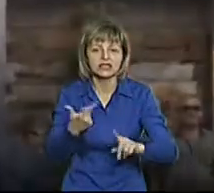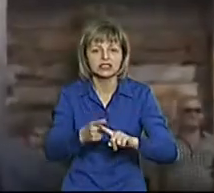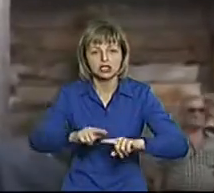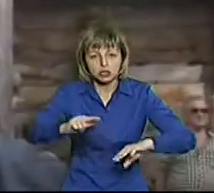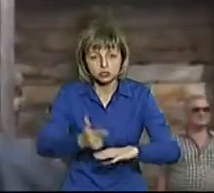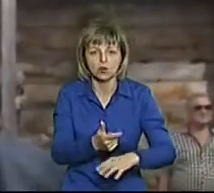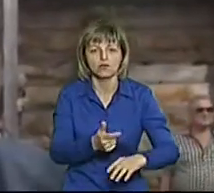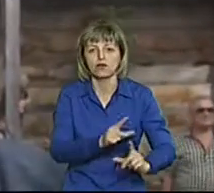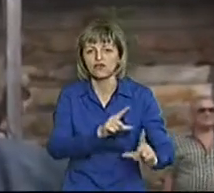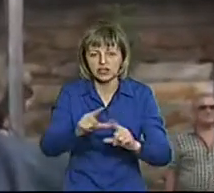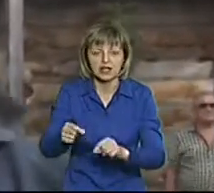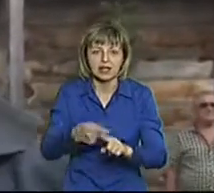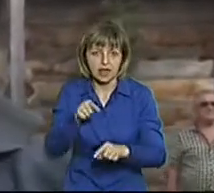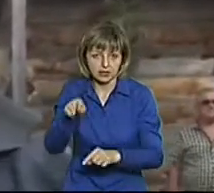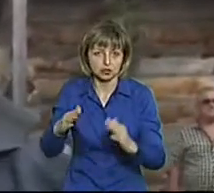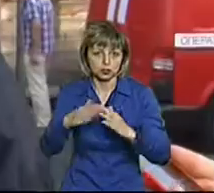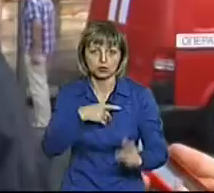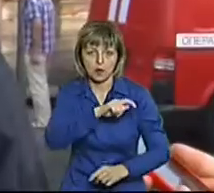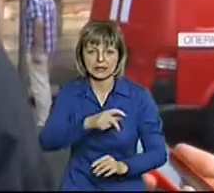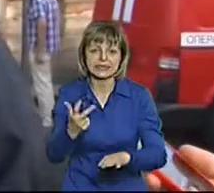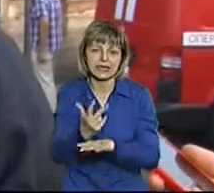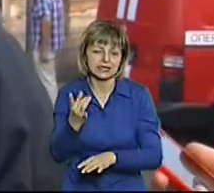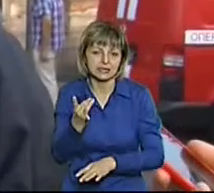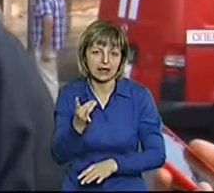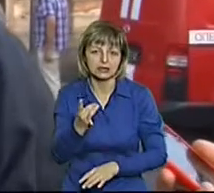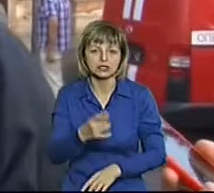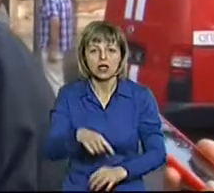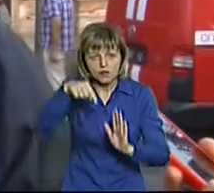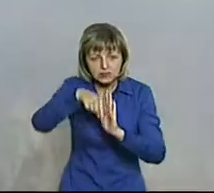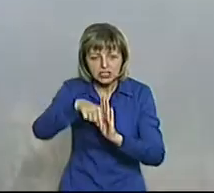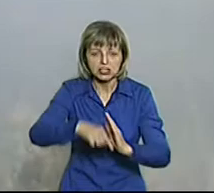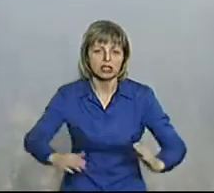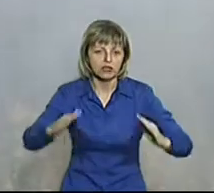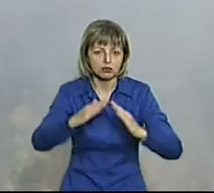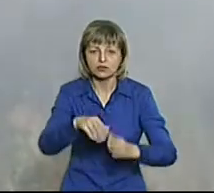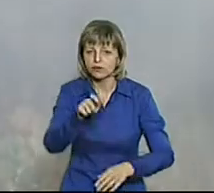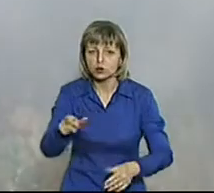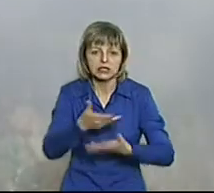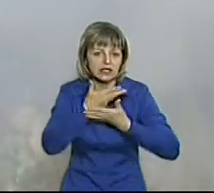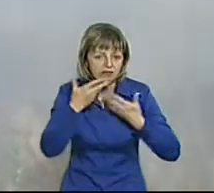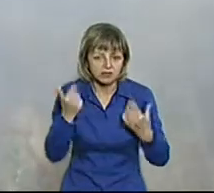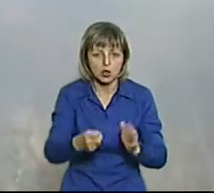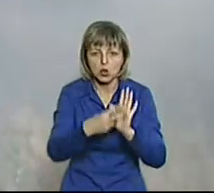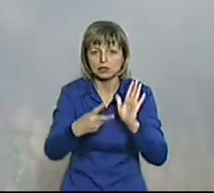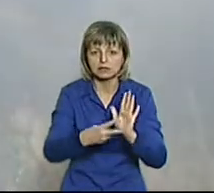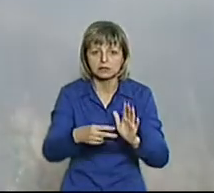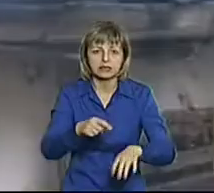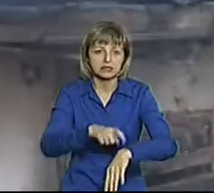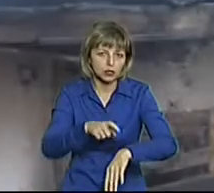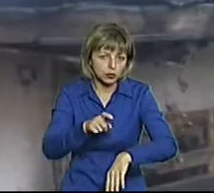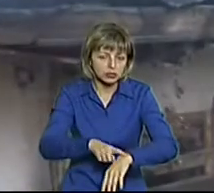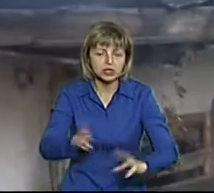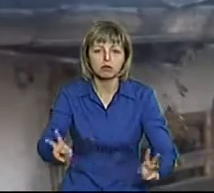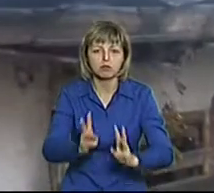виїхали. Я вже на цій будівлі третій раз виїжджаю. Всередині людей не виявлено. У 17-й годині, за словами Сергія